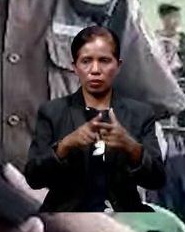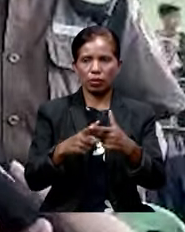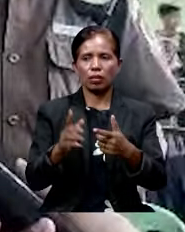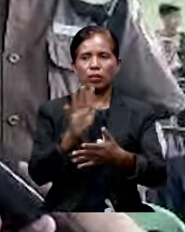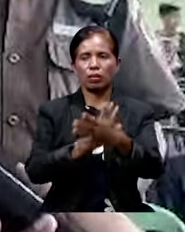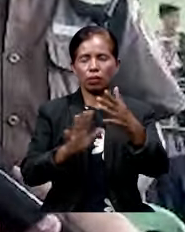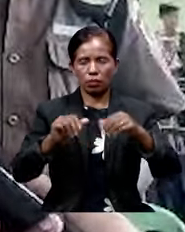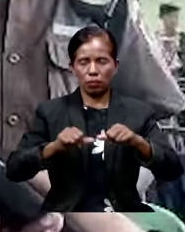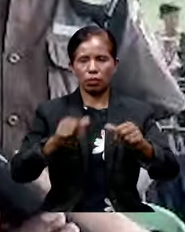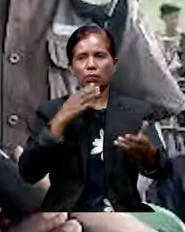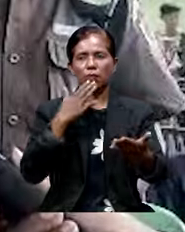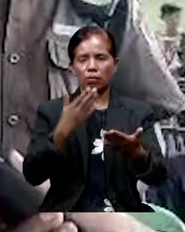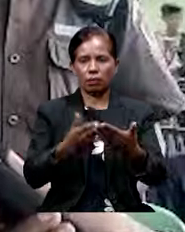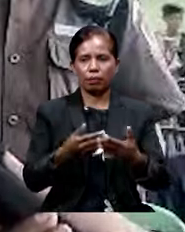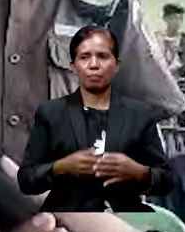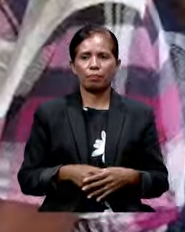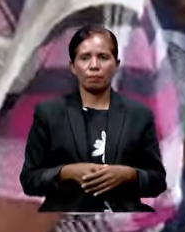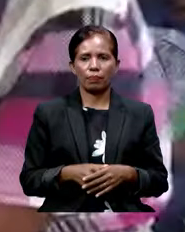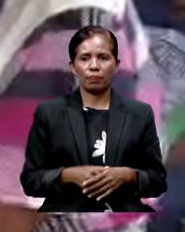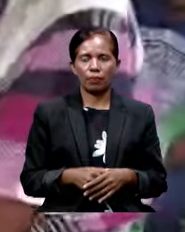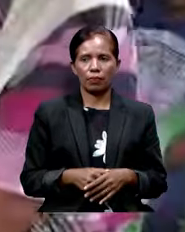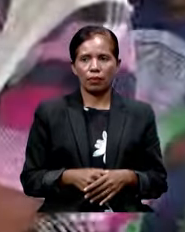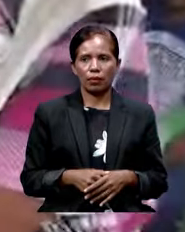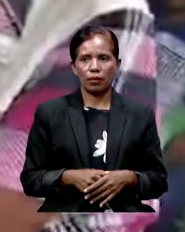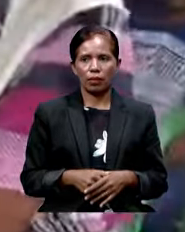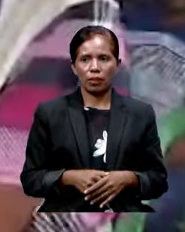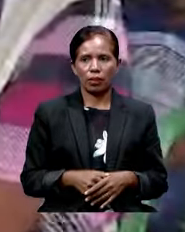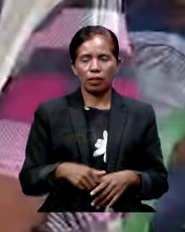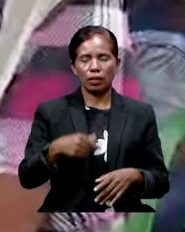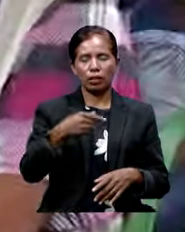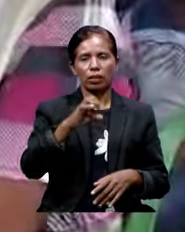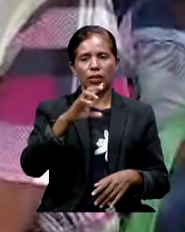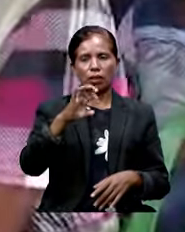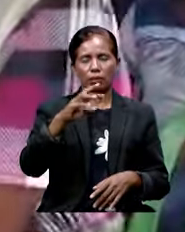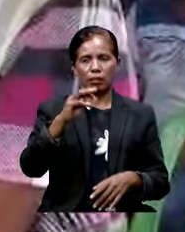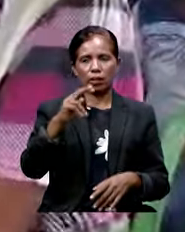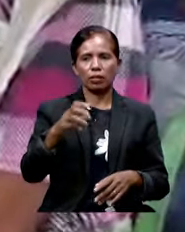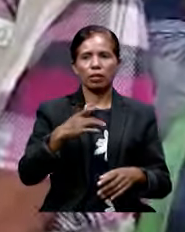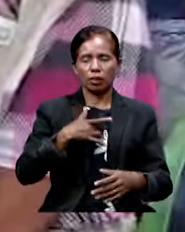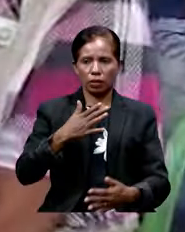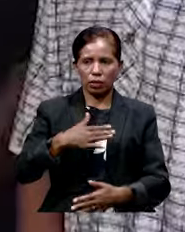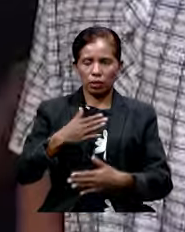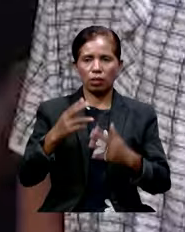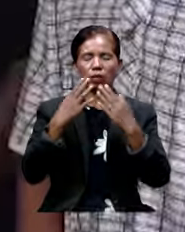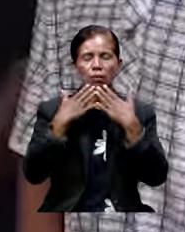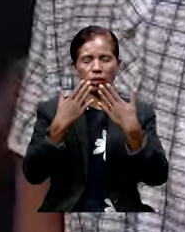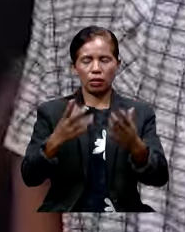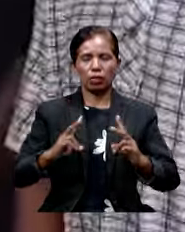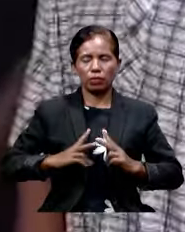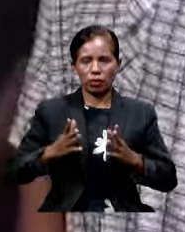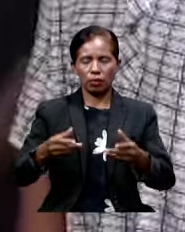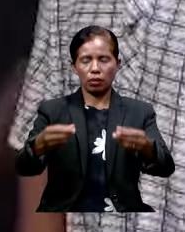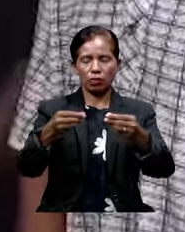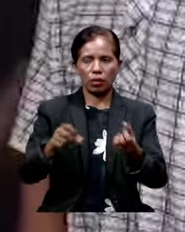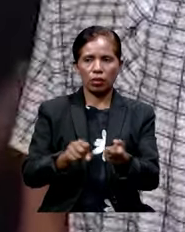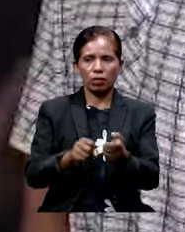nebele la di aklitang dia nemaka prinsipal. Guilherminu Marques senti contenti, no agradece ba veteranu sira, tamba bele fo apoio